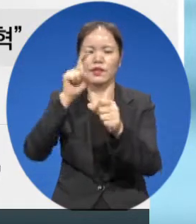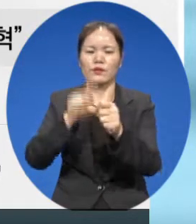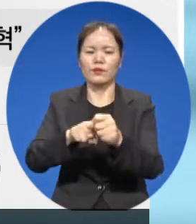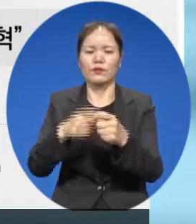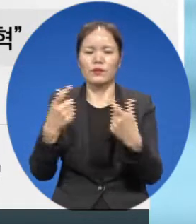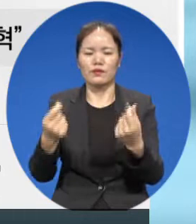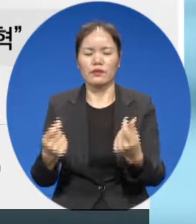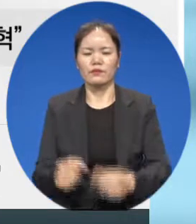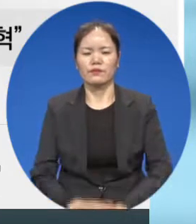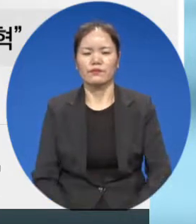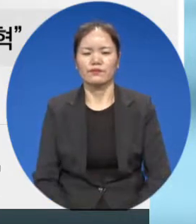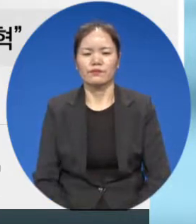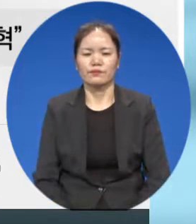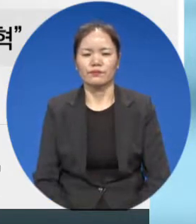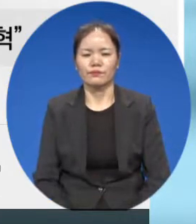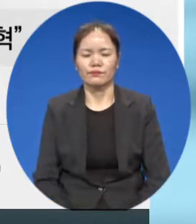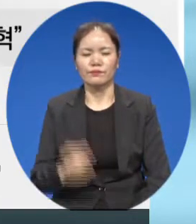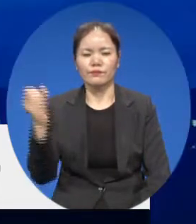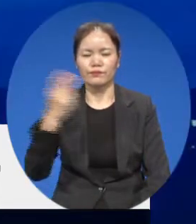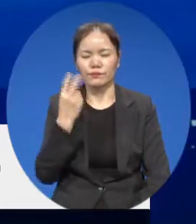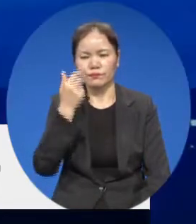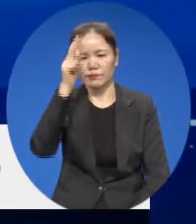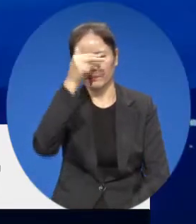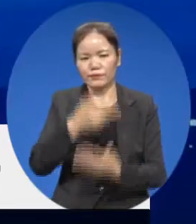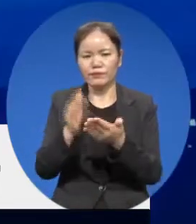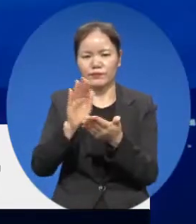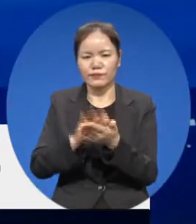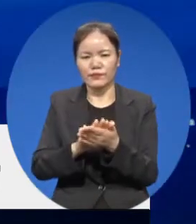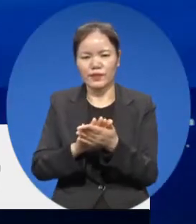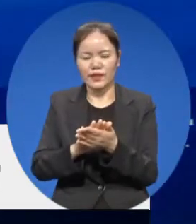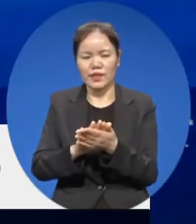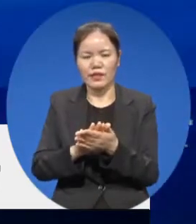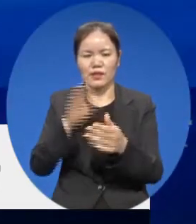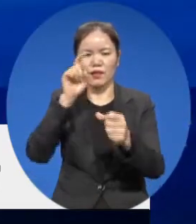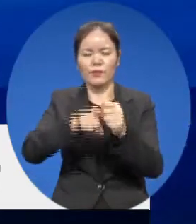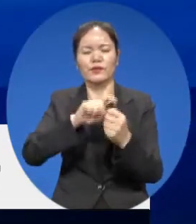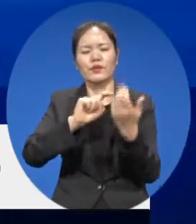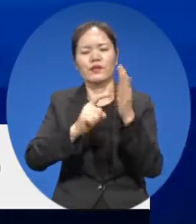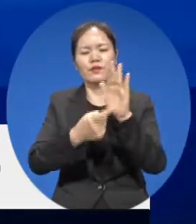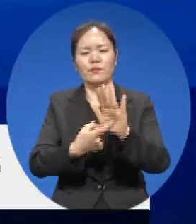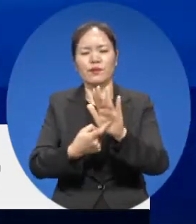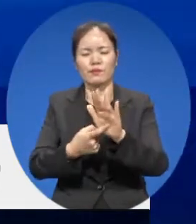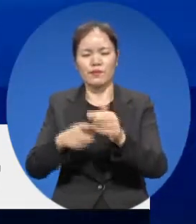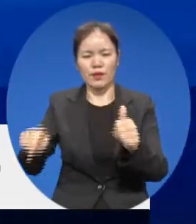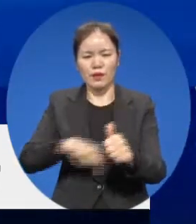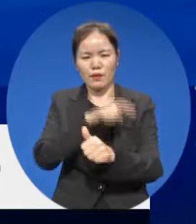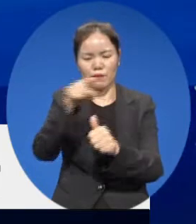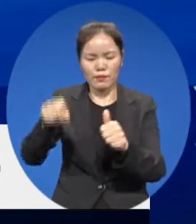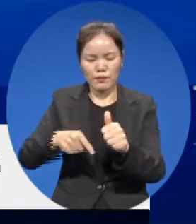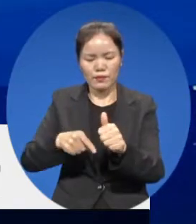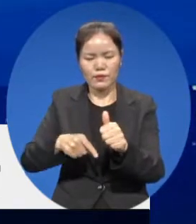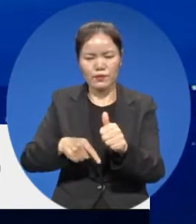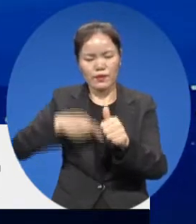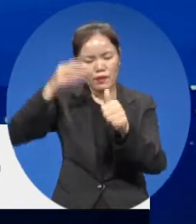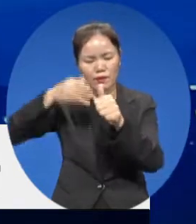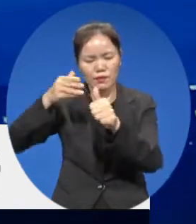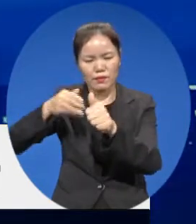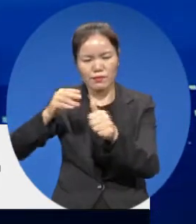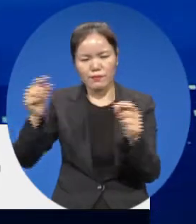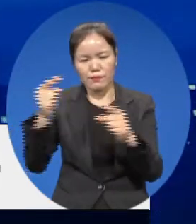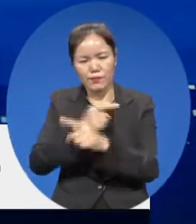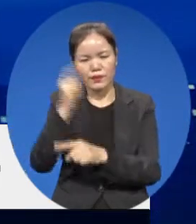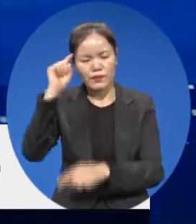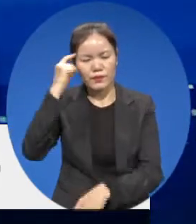그렇게 보여집니다 그렇군요 다시한번 검찰 개혁의 기치를 내 검으로 써 여론의 호소 하려는 그런 양상이다 이렇게 말씀을